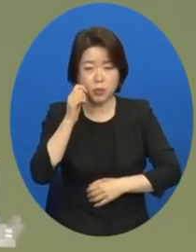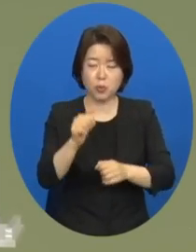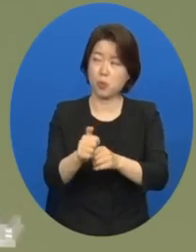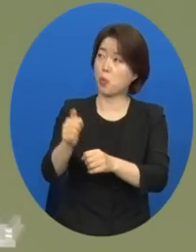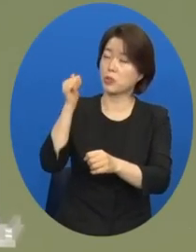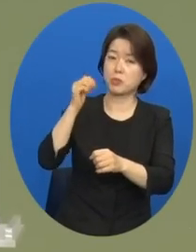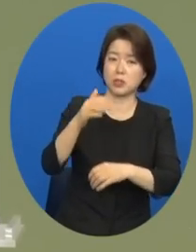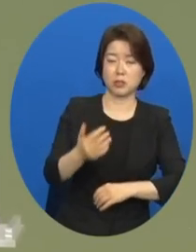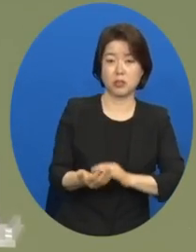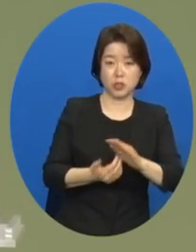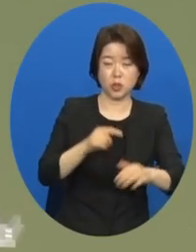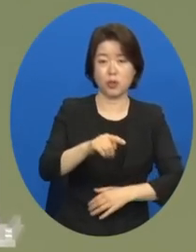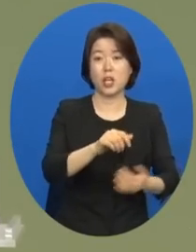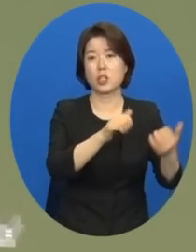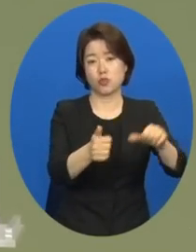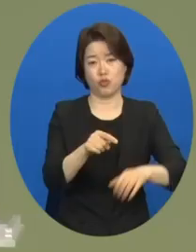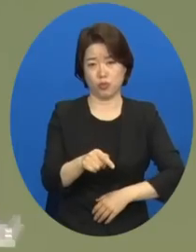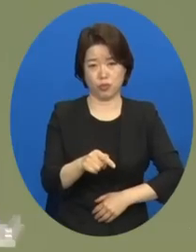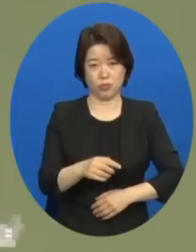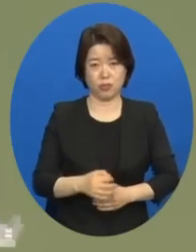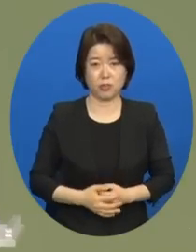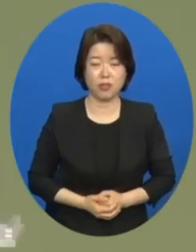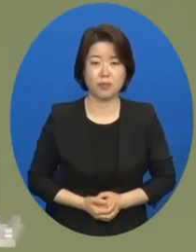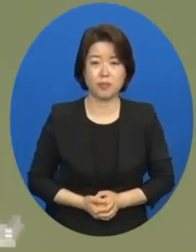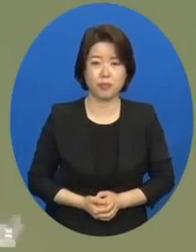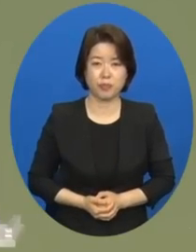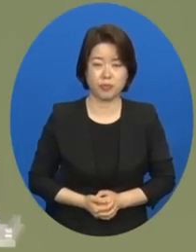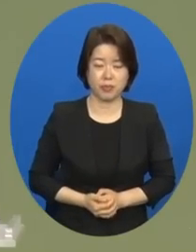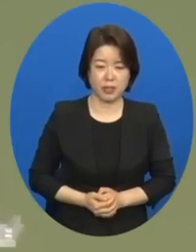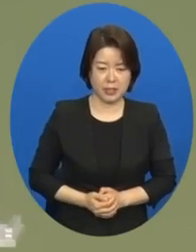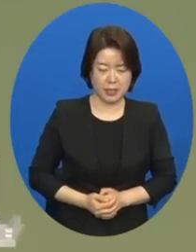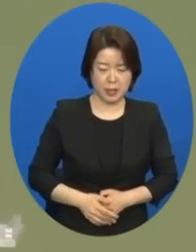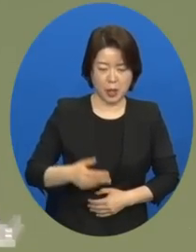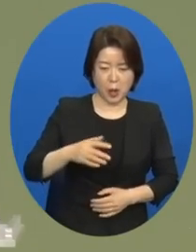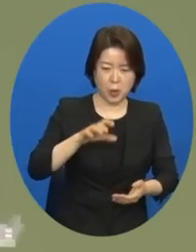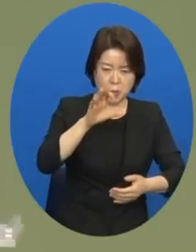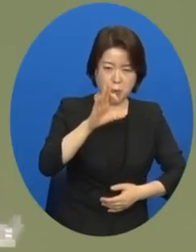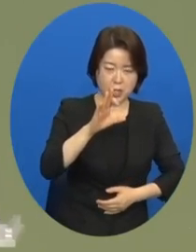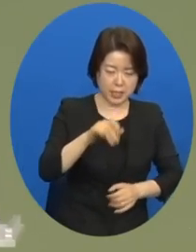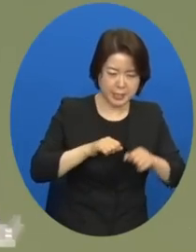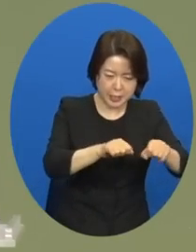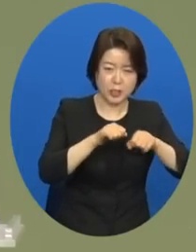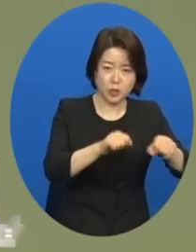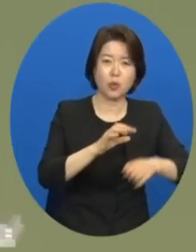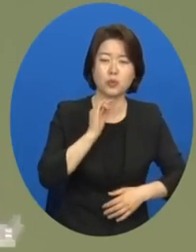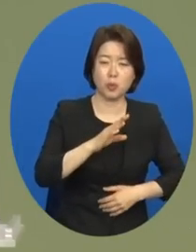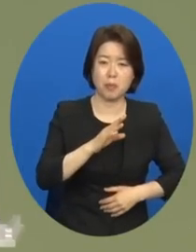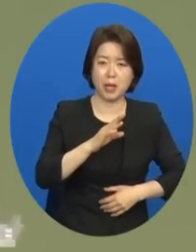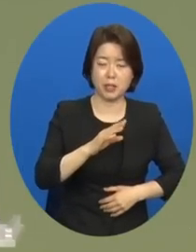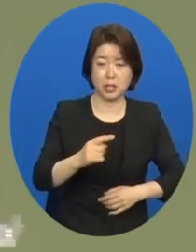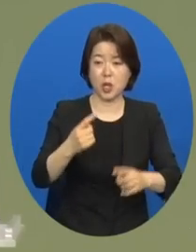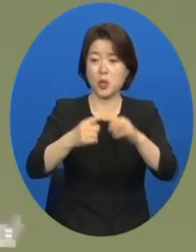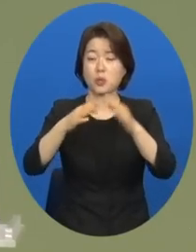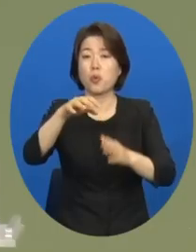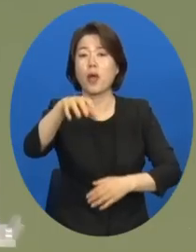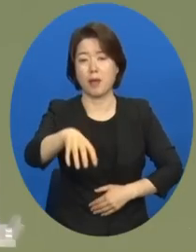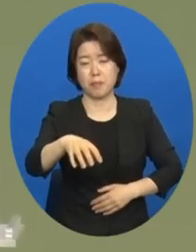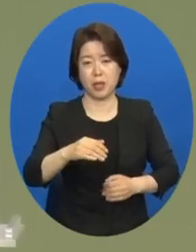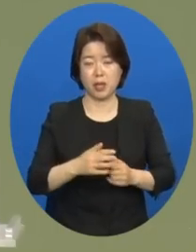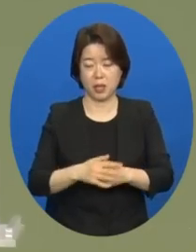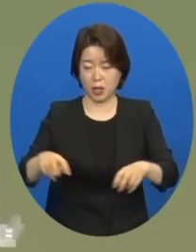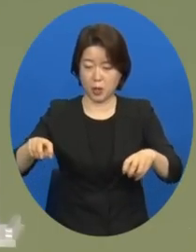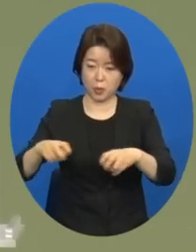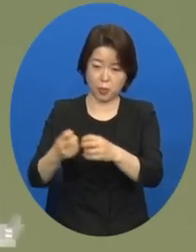그런데 그렇게 똥내 나는 몸빼바지 있고 변소 청소만 하시다가 교회 앞에서